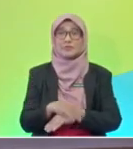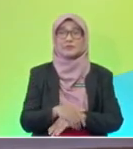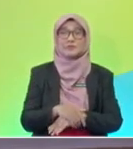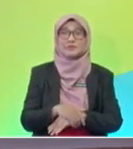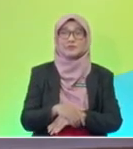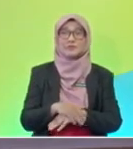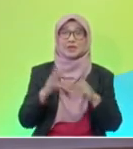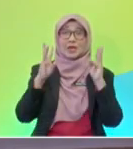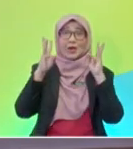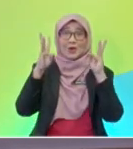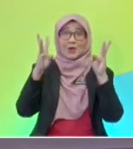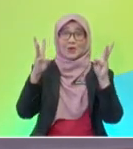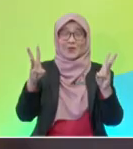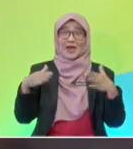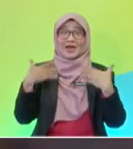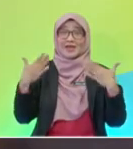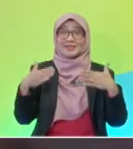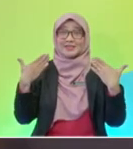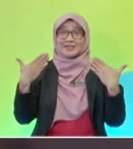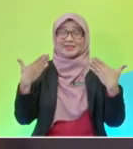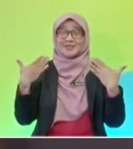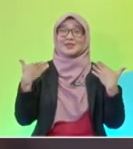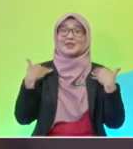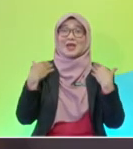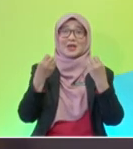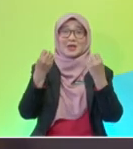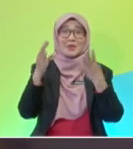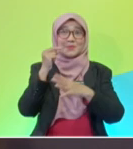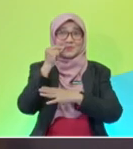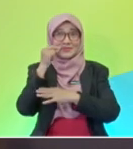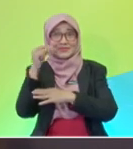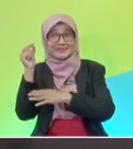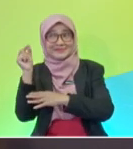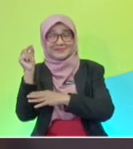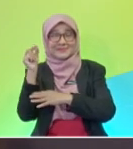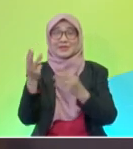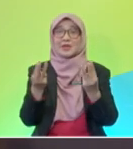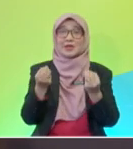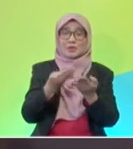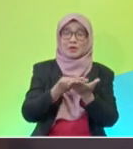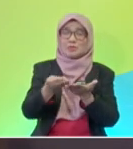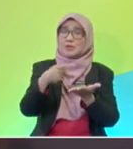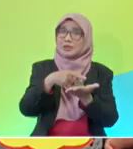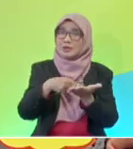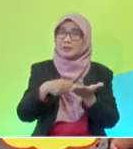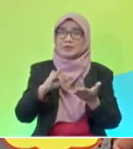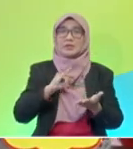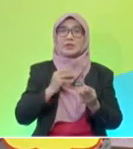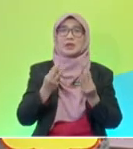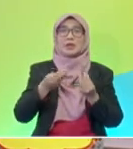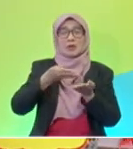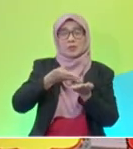Wah seronoknya nak beli peratan menulis eh hai Akak nak beli apa tu Kak saya nak beli peralat menulis